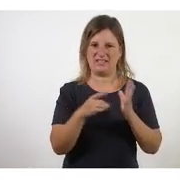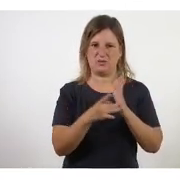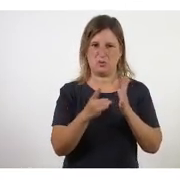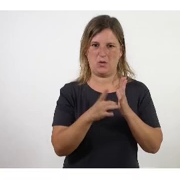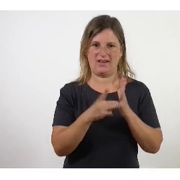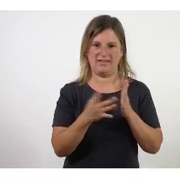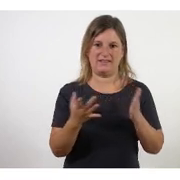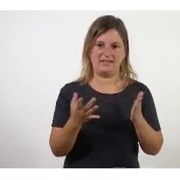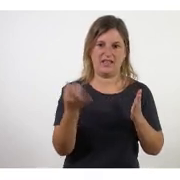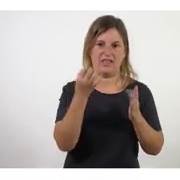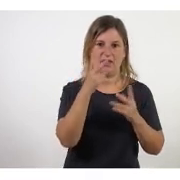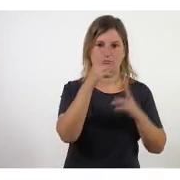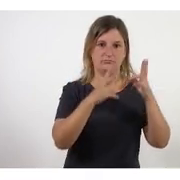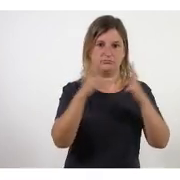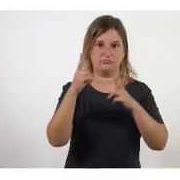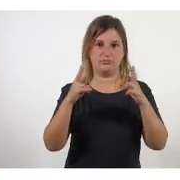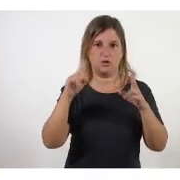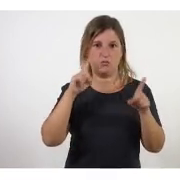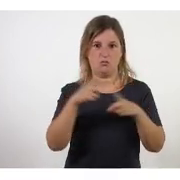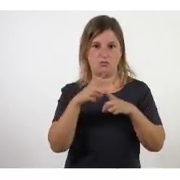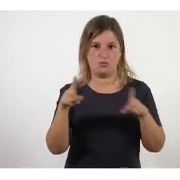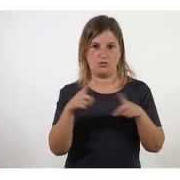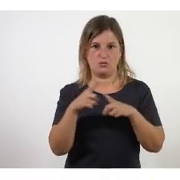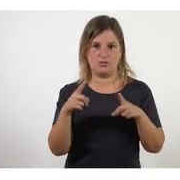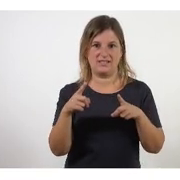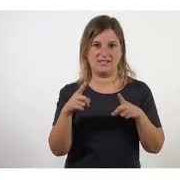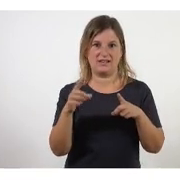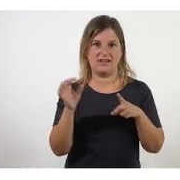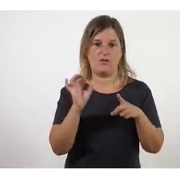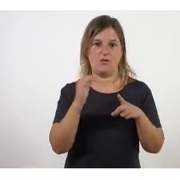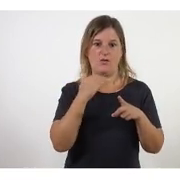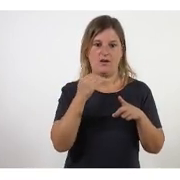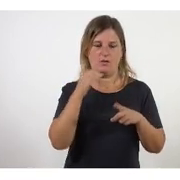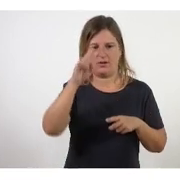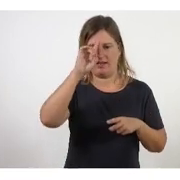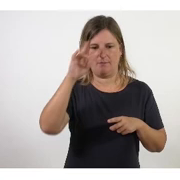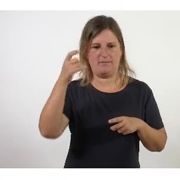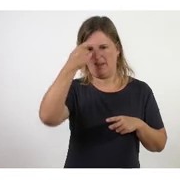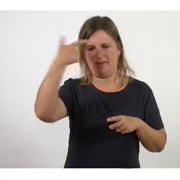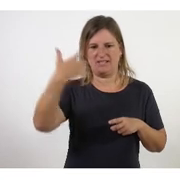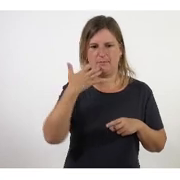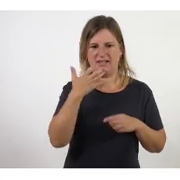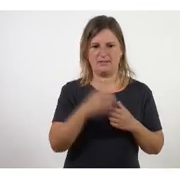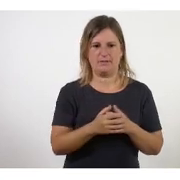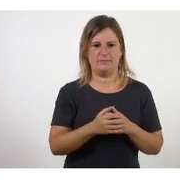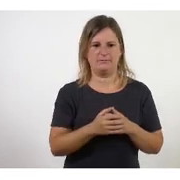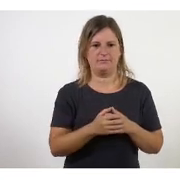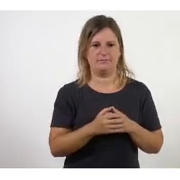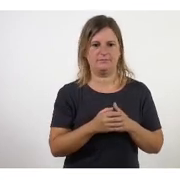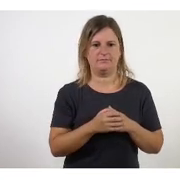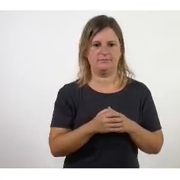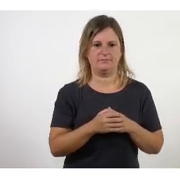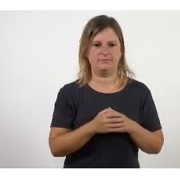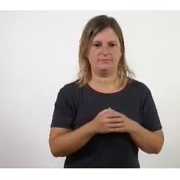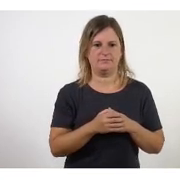bueno, netejant els clips de música, no? Fent-li tisorada, imagina't, eh? Ara quan entra aquí, doncs agafaria